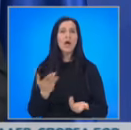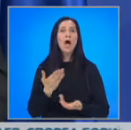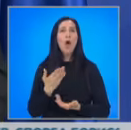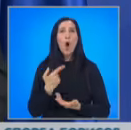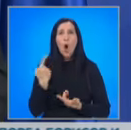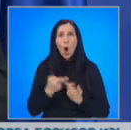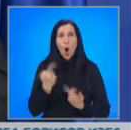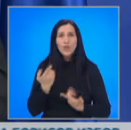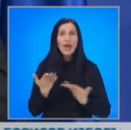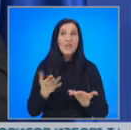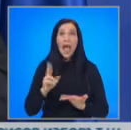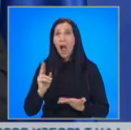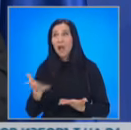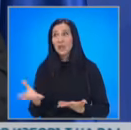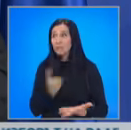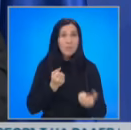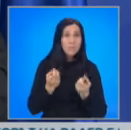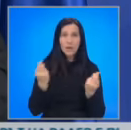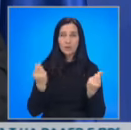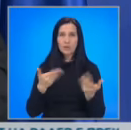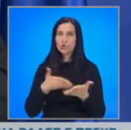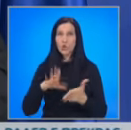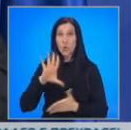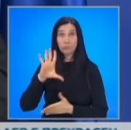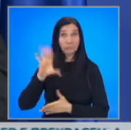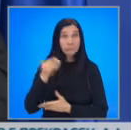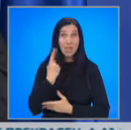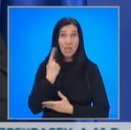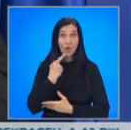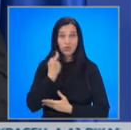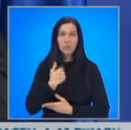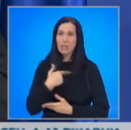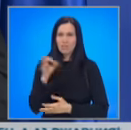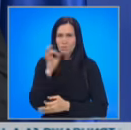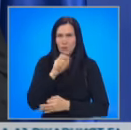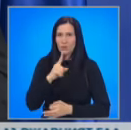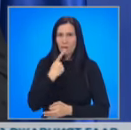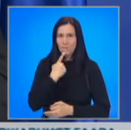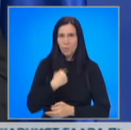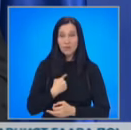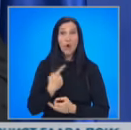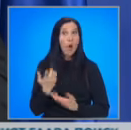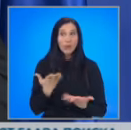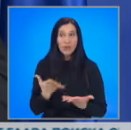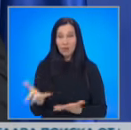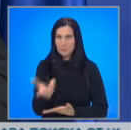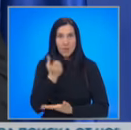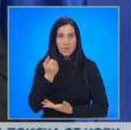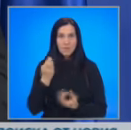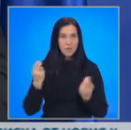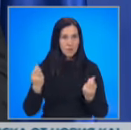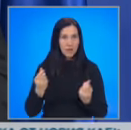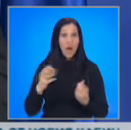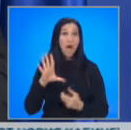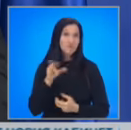как трябва да намирате пари. Защото цяла година никой не ме попита откъде намираме пари.